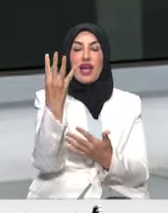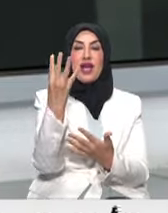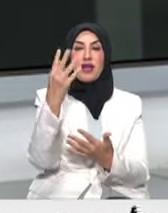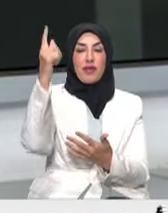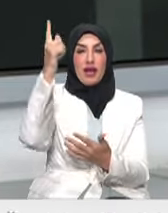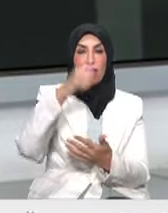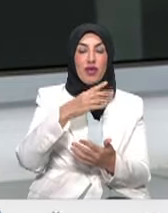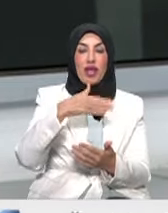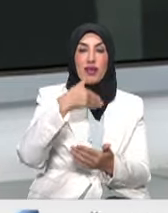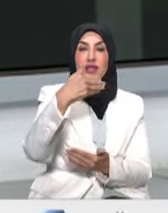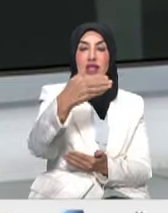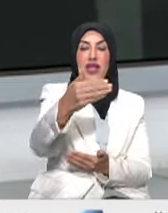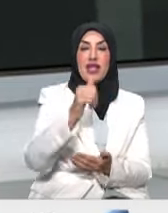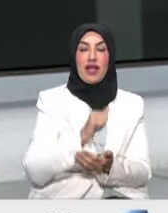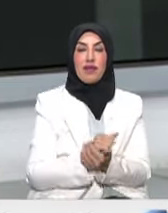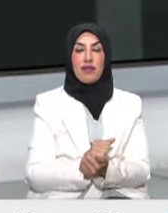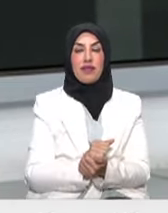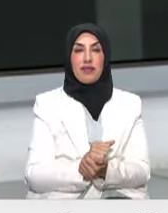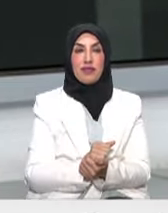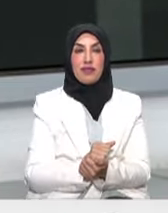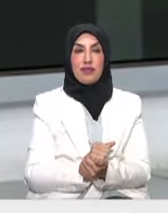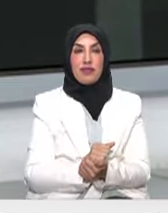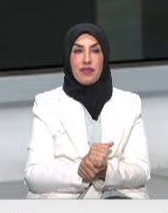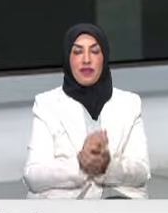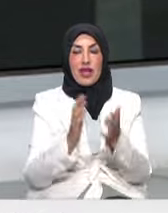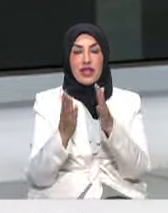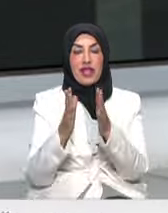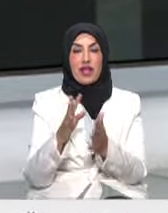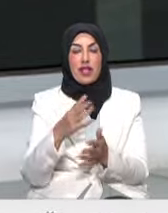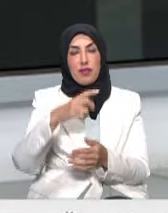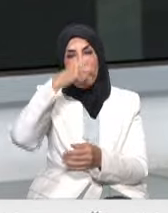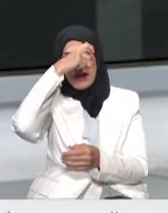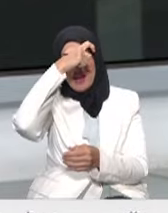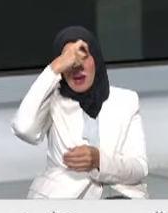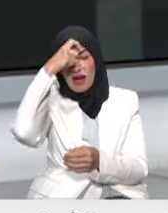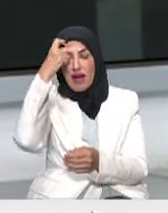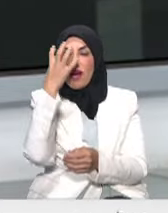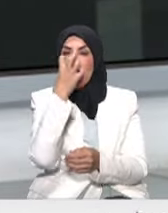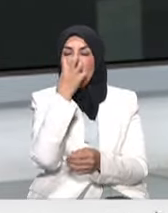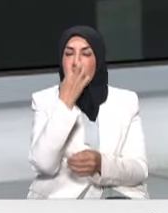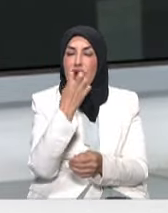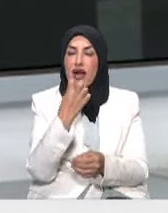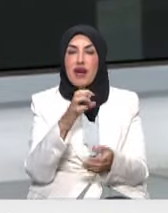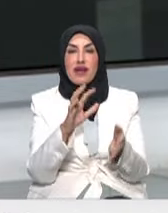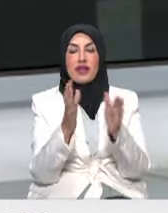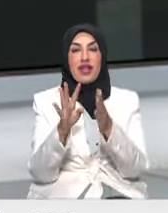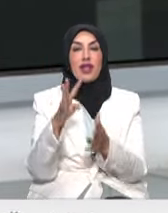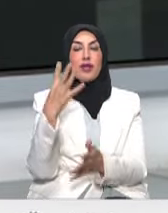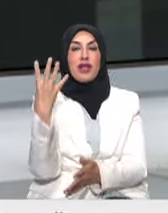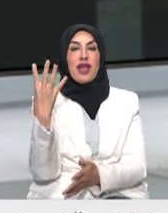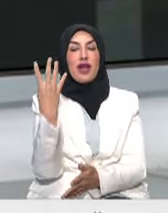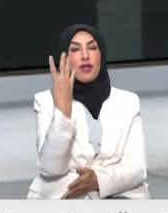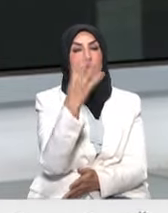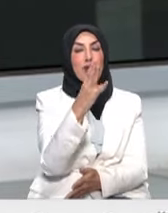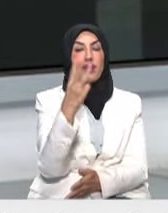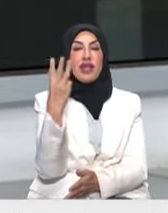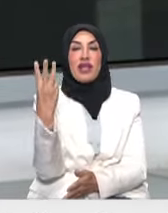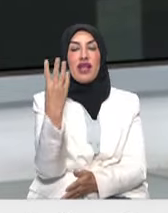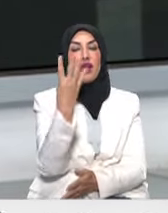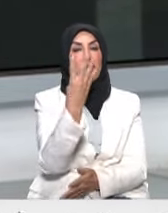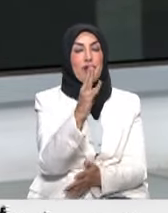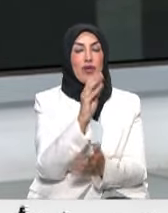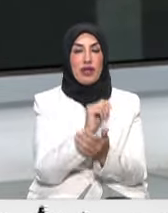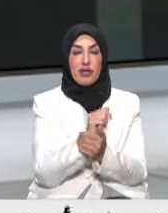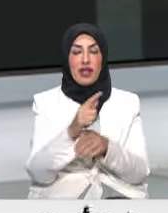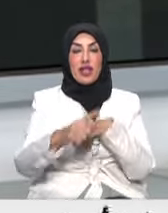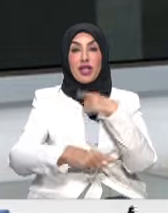والخمس أيام القادمة بمشيئة الله، أجواء حارة في النهار، متوقع تراوح درجات الحرارة ما بين 43 إلى 44